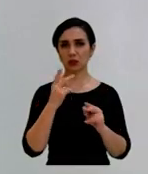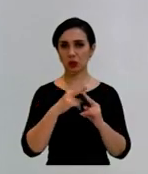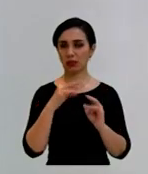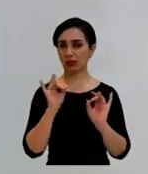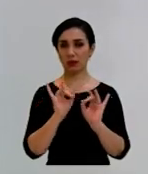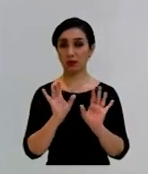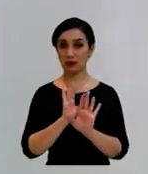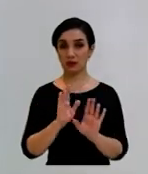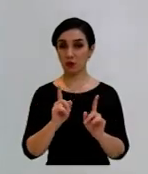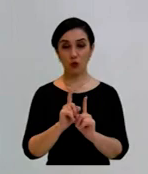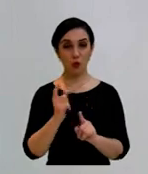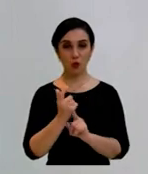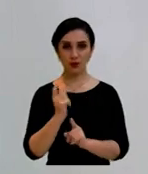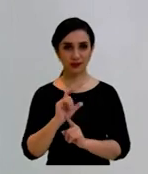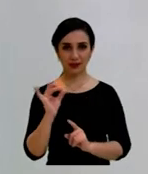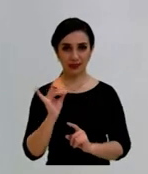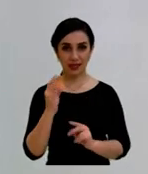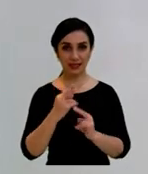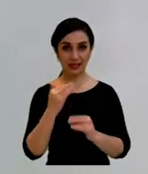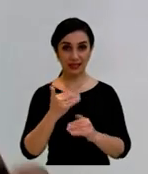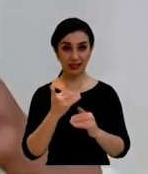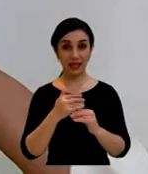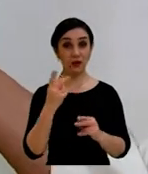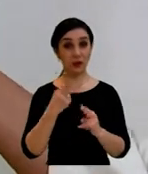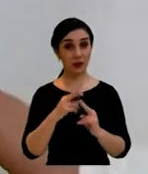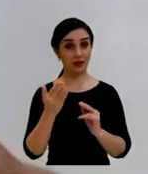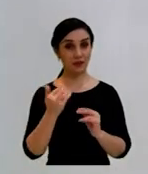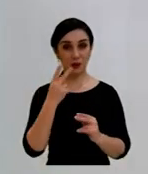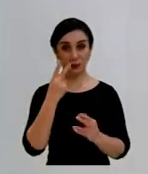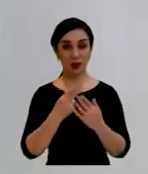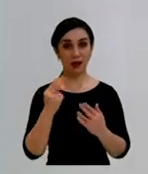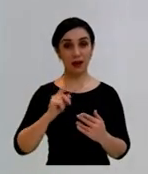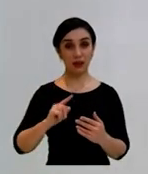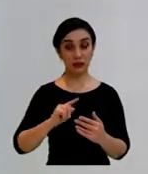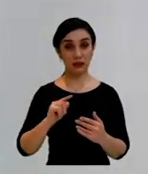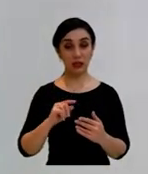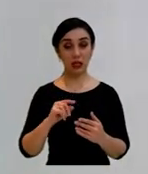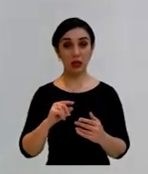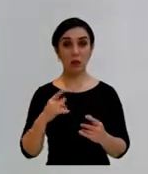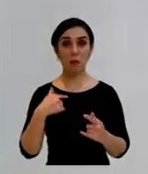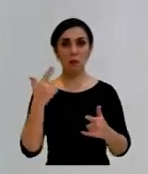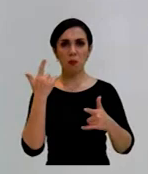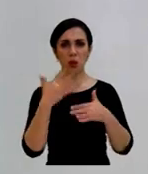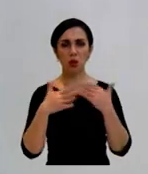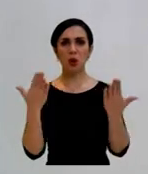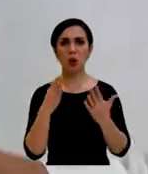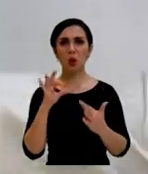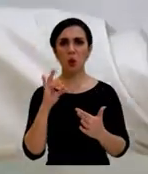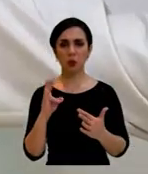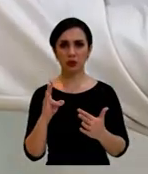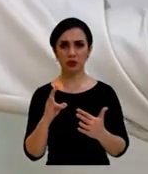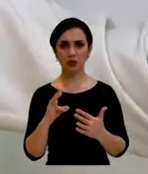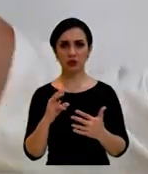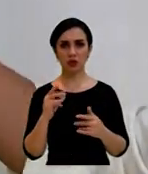это не рассказываю это очень интересная сцена но давайте мы посмотрим характеристику мы поняли какой он